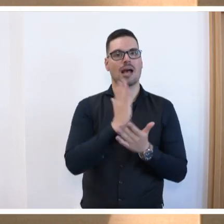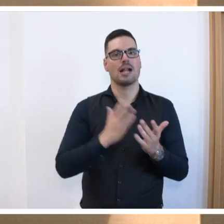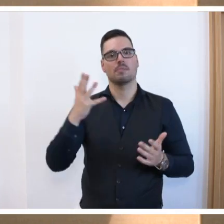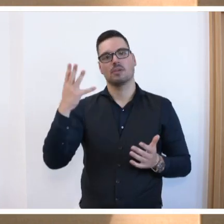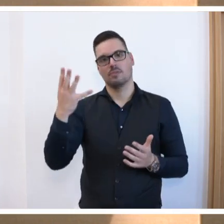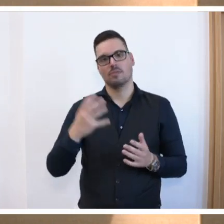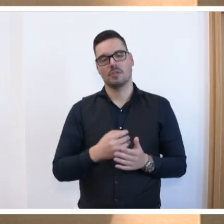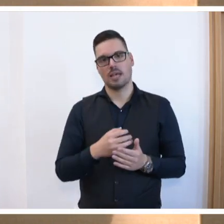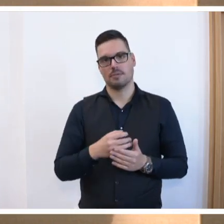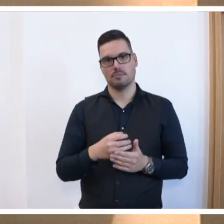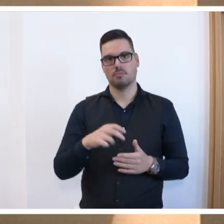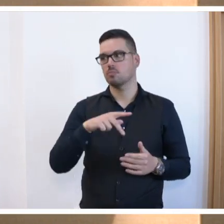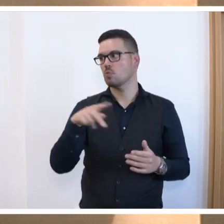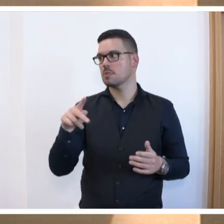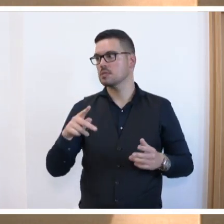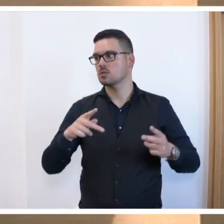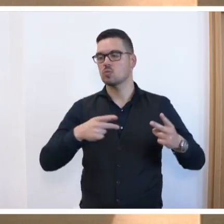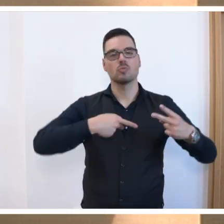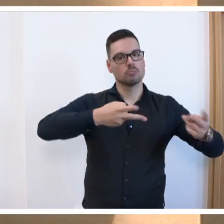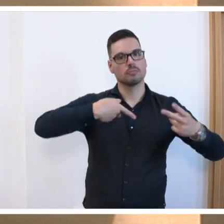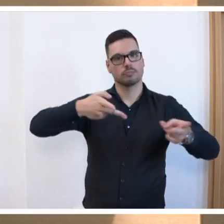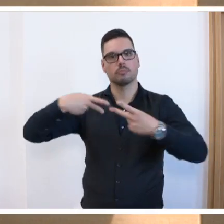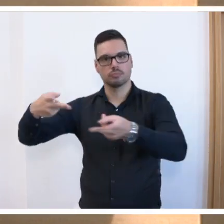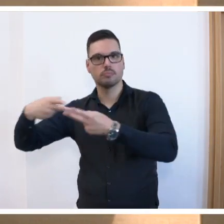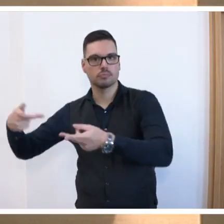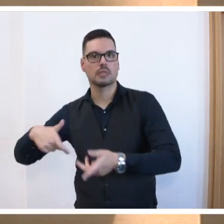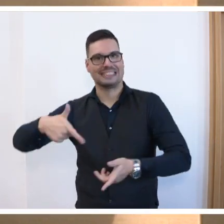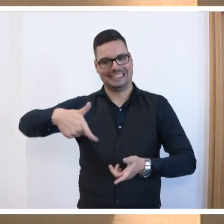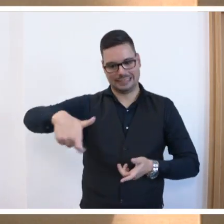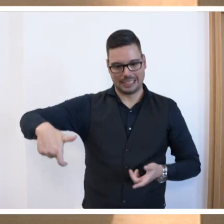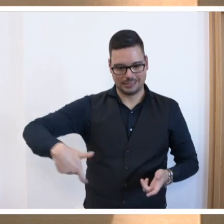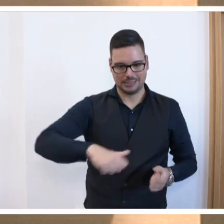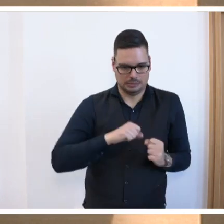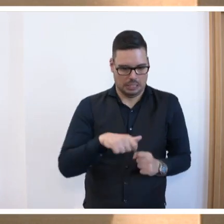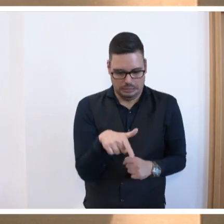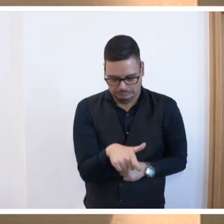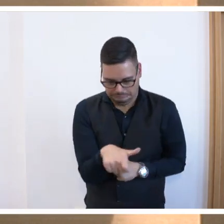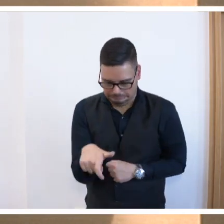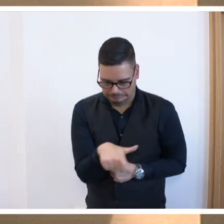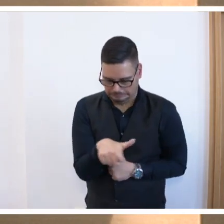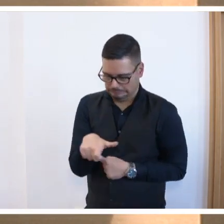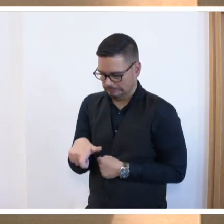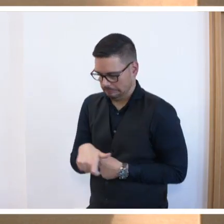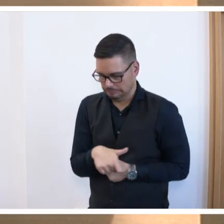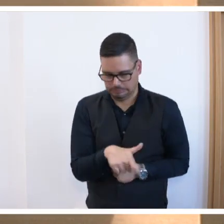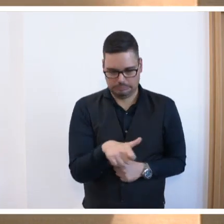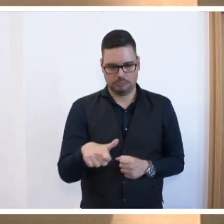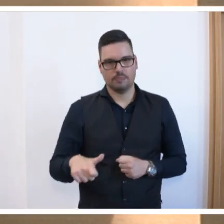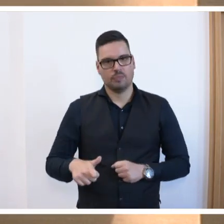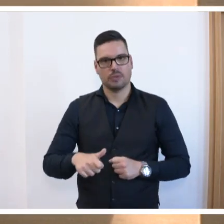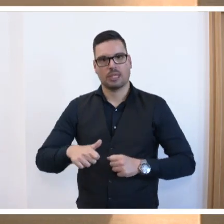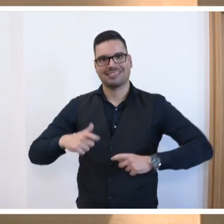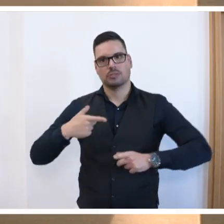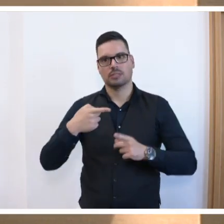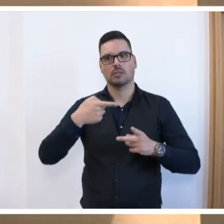los. Popescu lädt Pakete aus, scannt im Depot in eisiger Kälte Pakete ein, belädt seinen weißen Lieferwagen